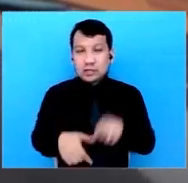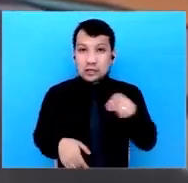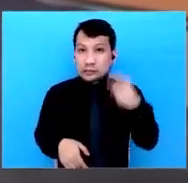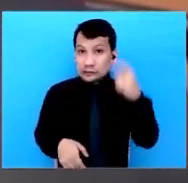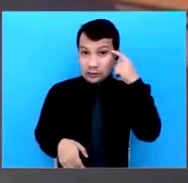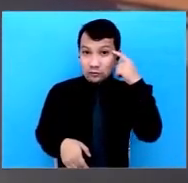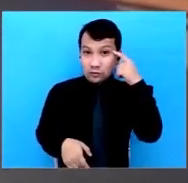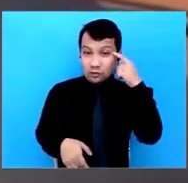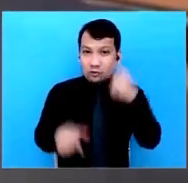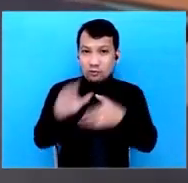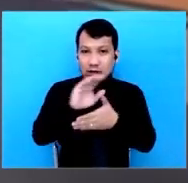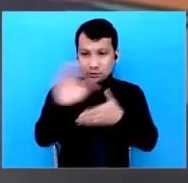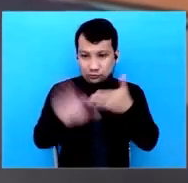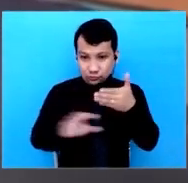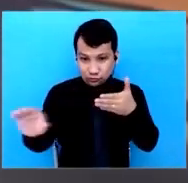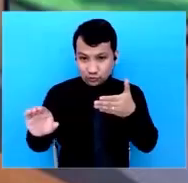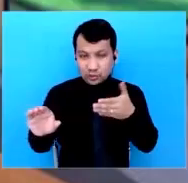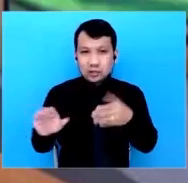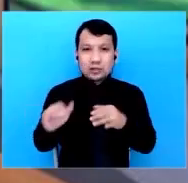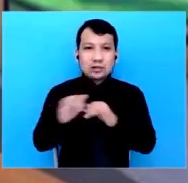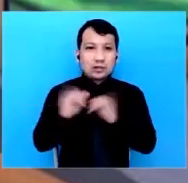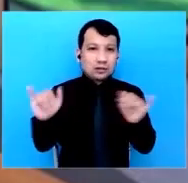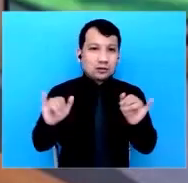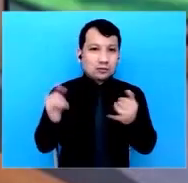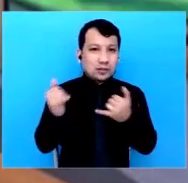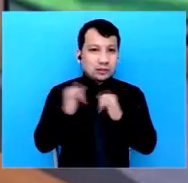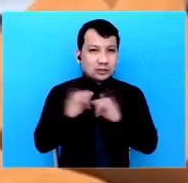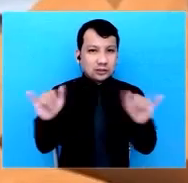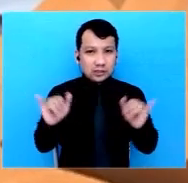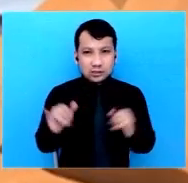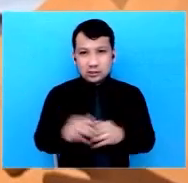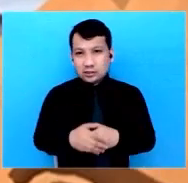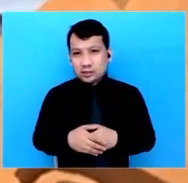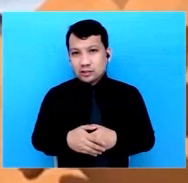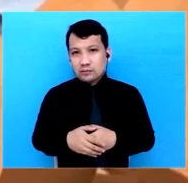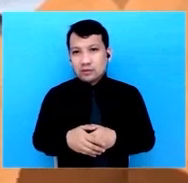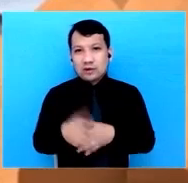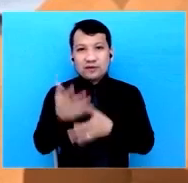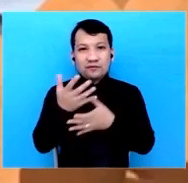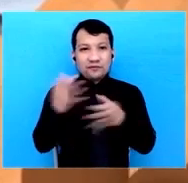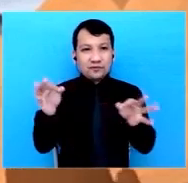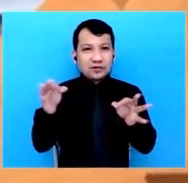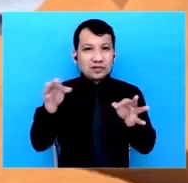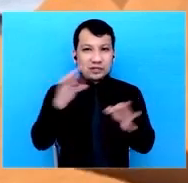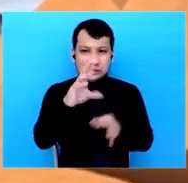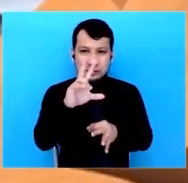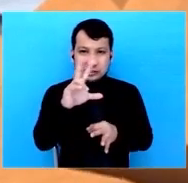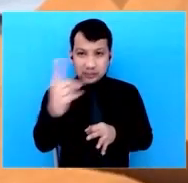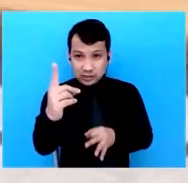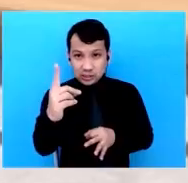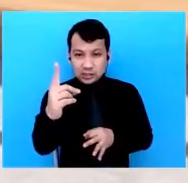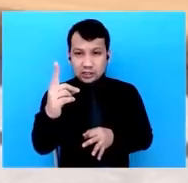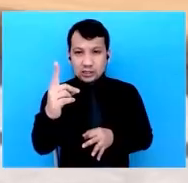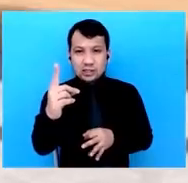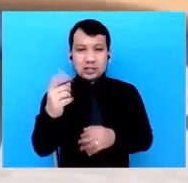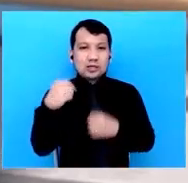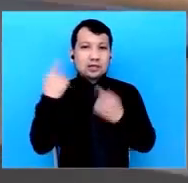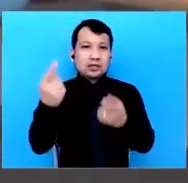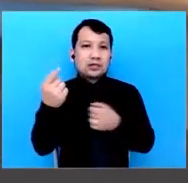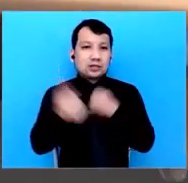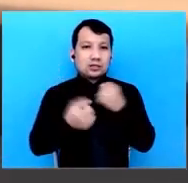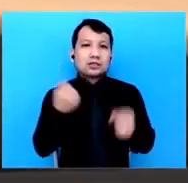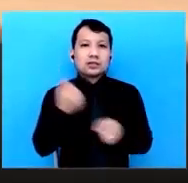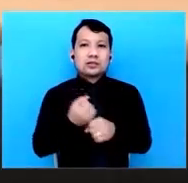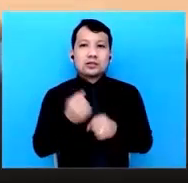Zoom meetings ninyo na parang ganito pero three-dimensional ang kausap mo. Pero hindi ba ilang taon na raw yung ginagawa ng ilang mga websites